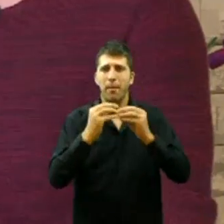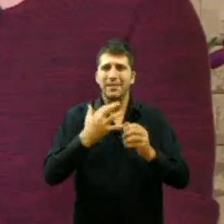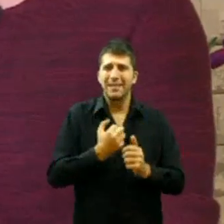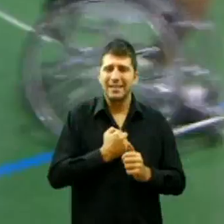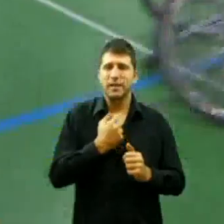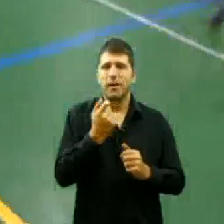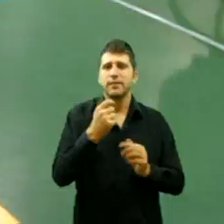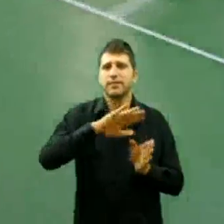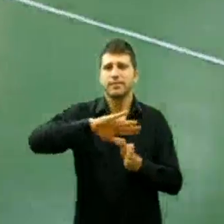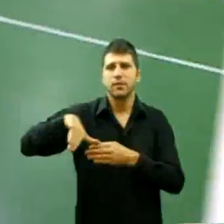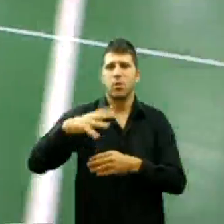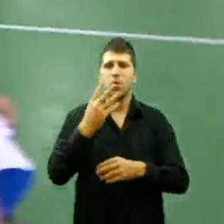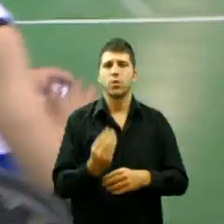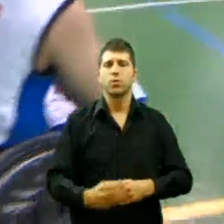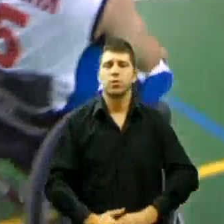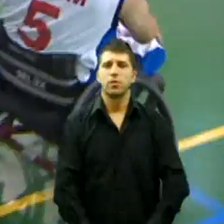alıkoydu.